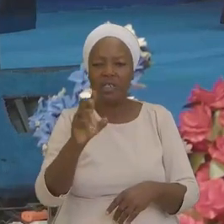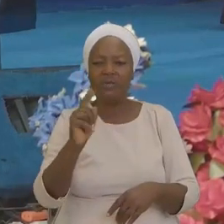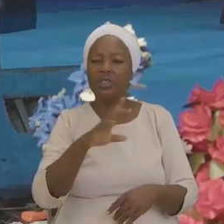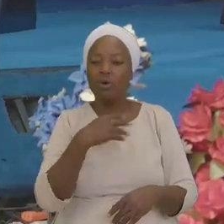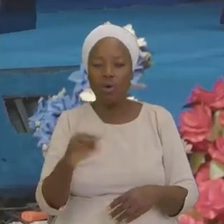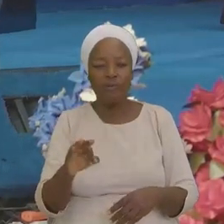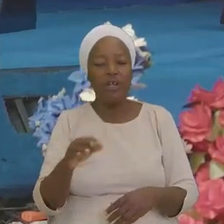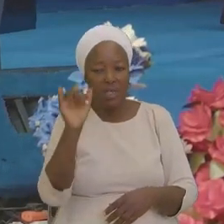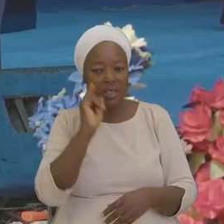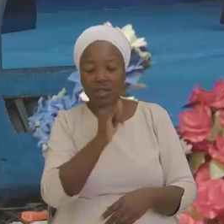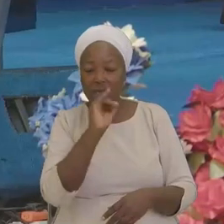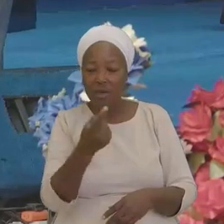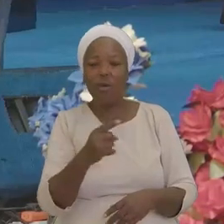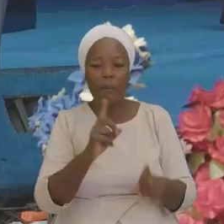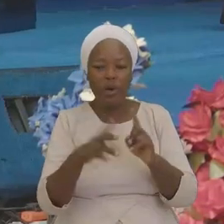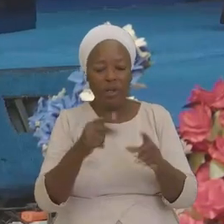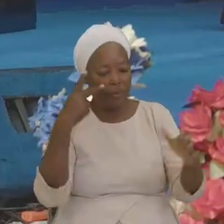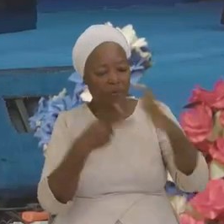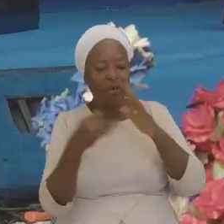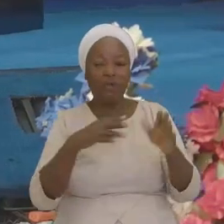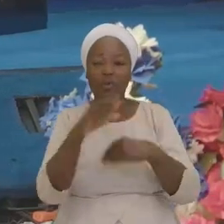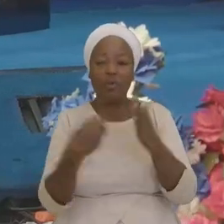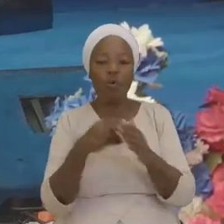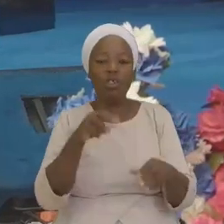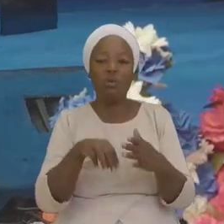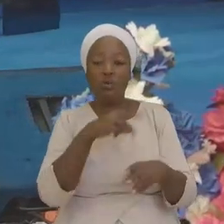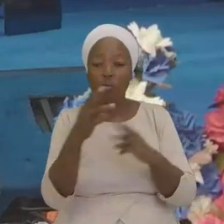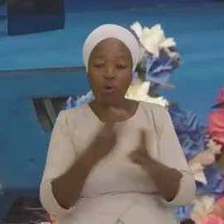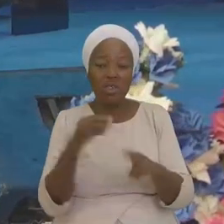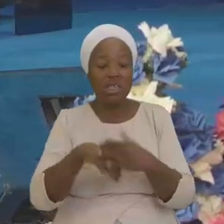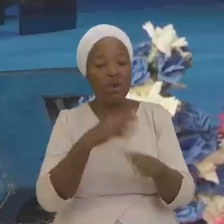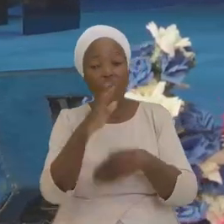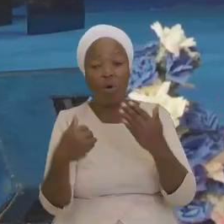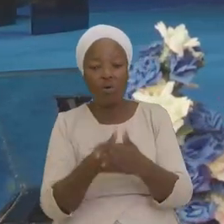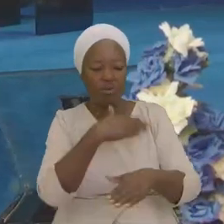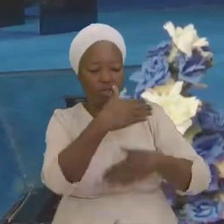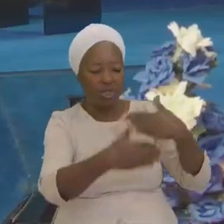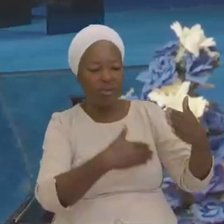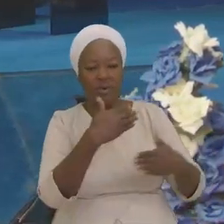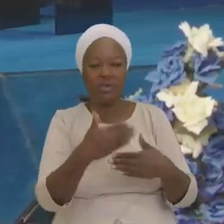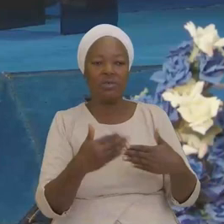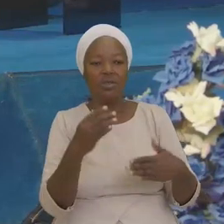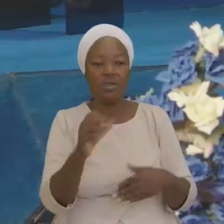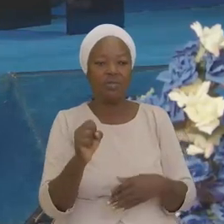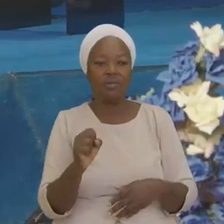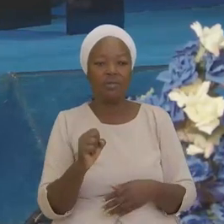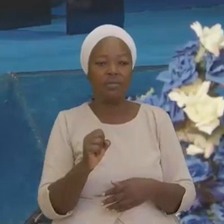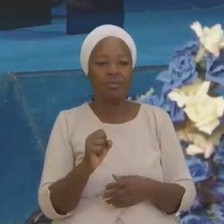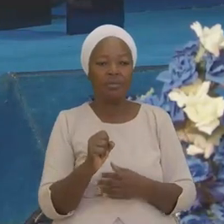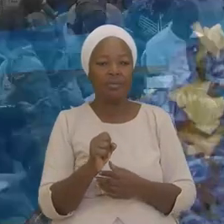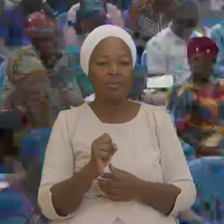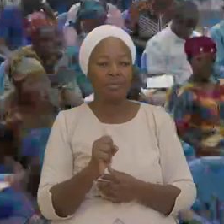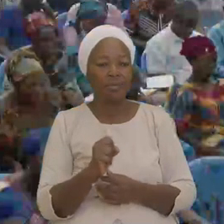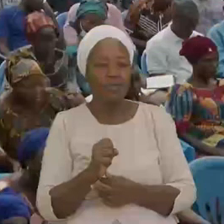pas seulement de Nazareth, pas seulement d'Israël, le prophète du monde entier, dans chaque génération.